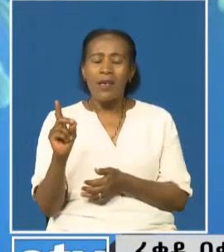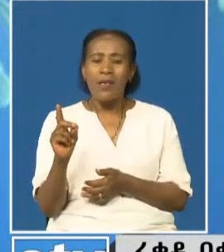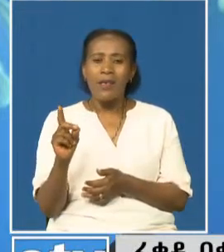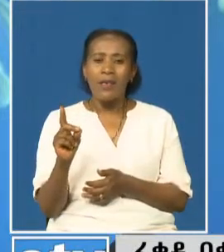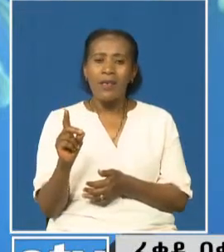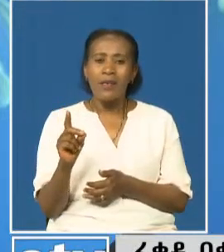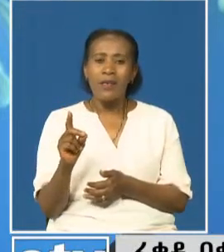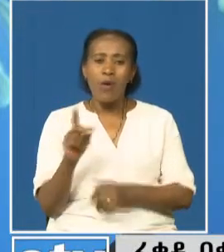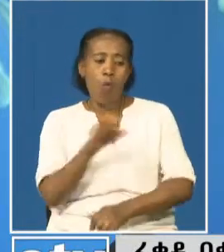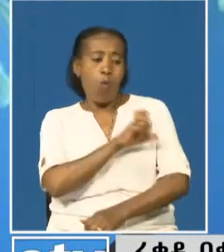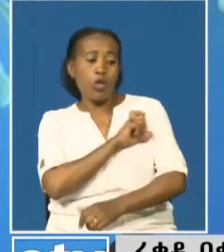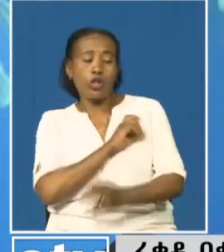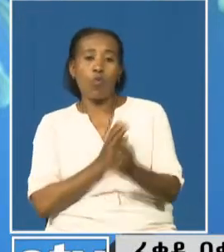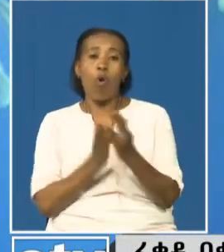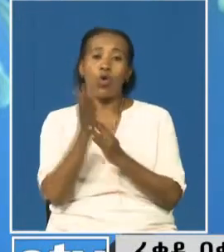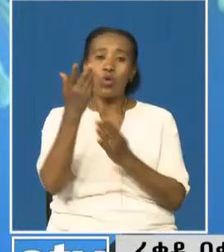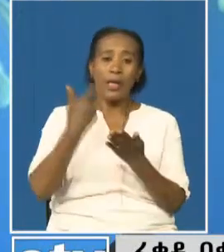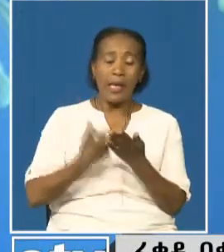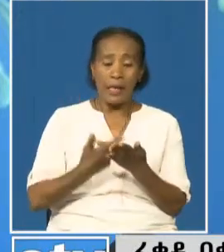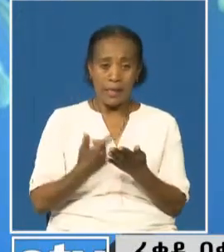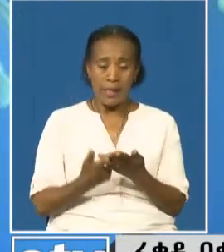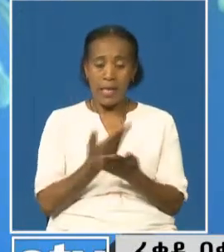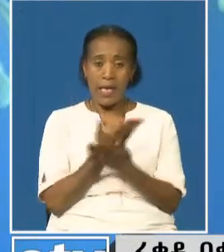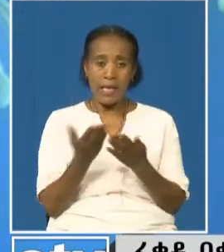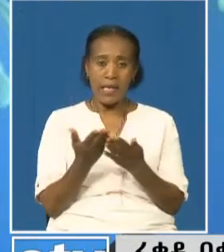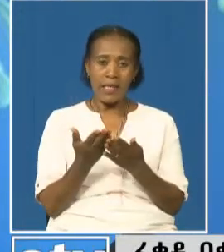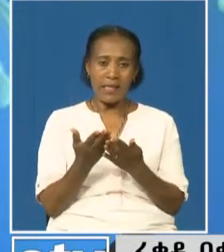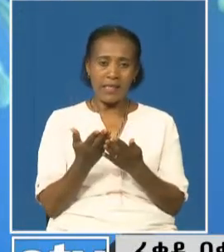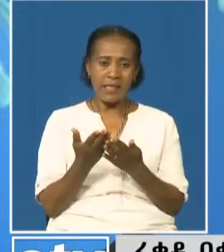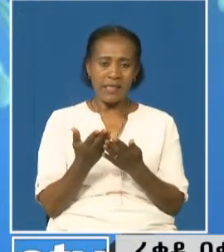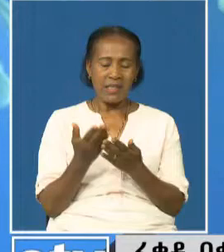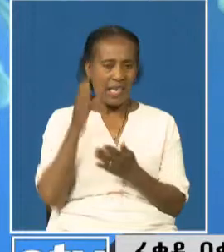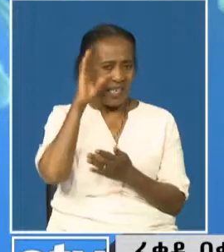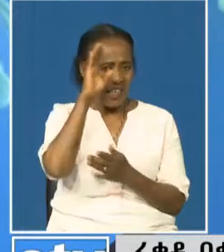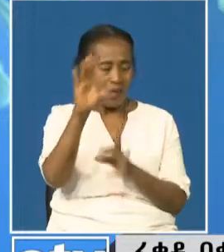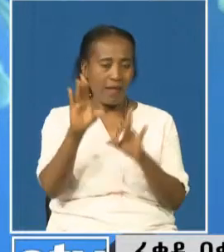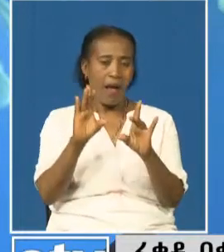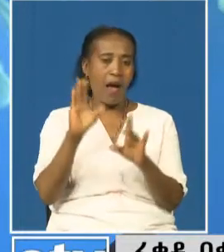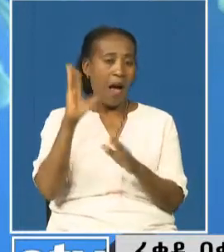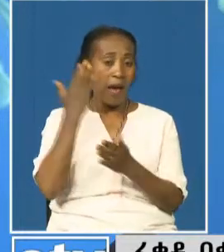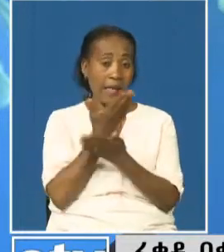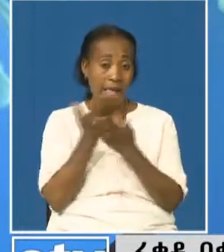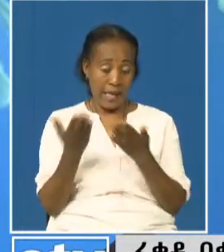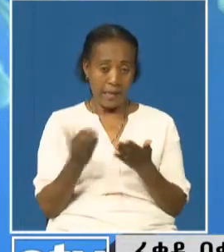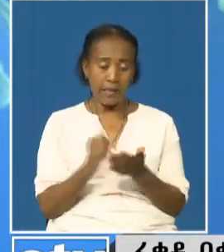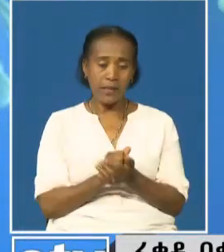ይሄ በፖሊስም በኩል ይሄንን ነገር ግዴታ አይነት ነገር